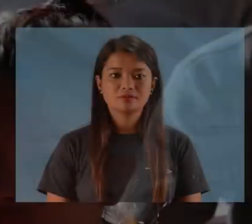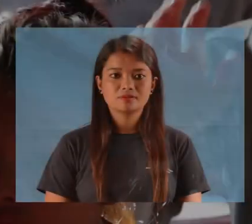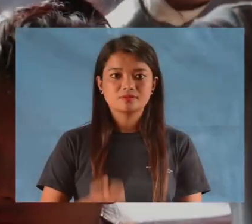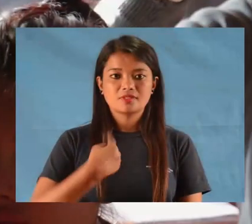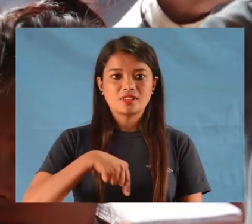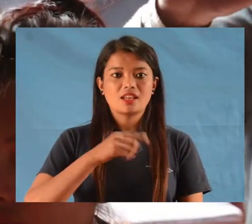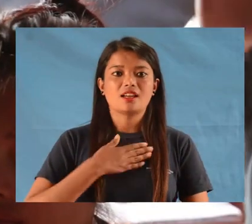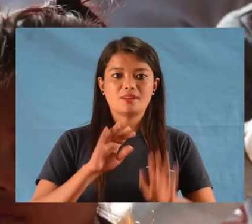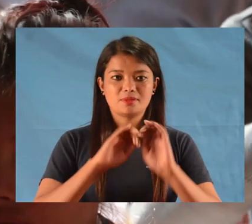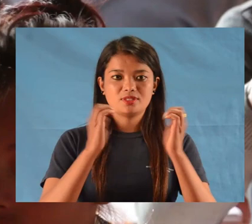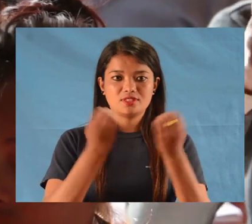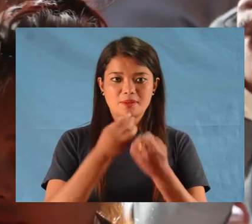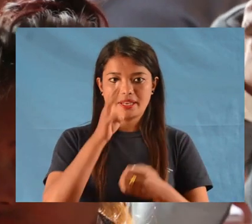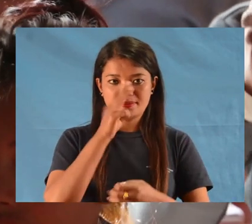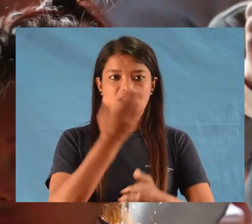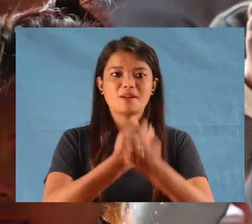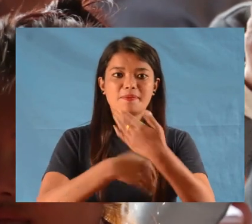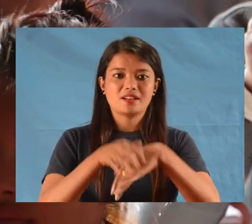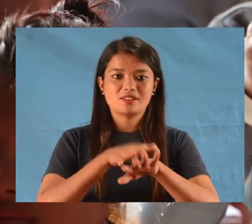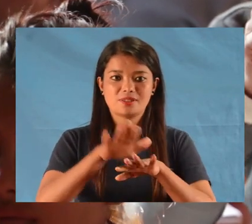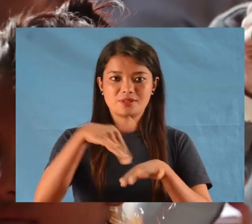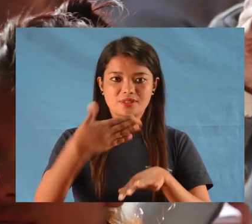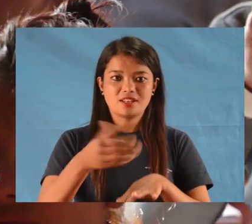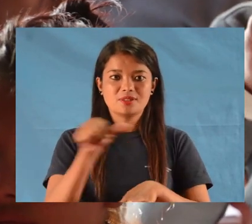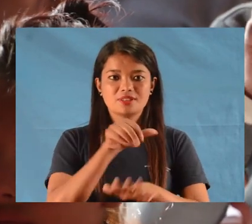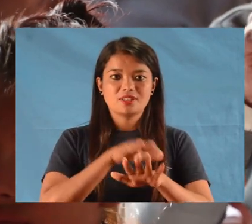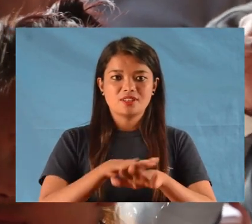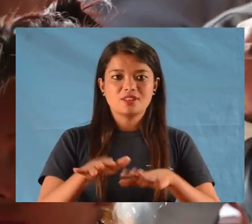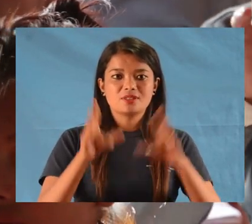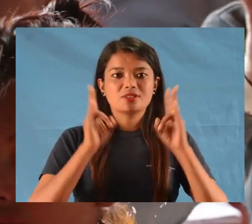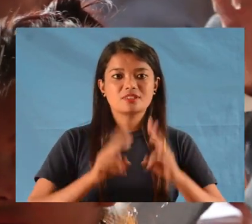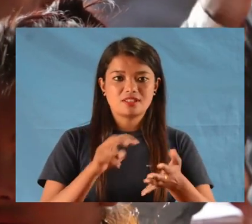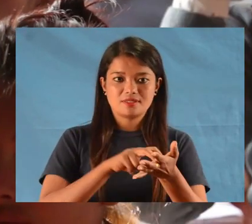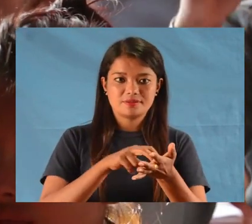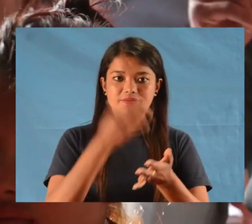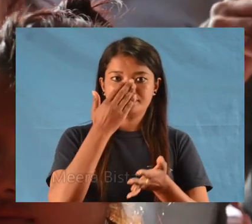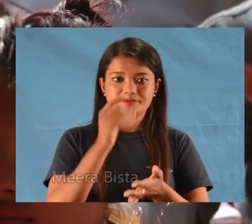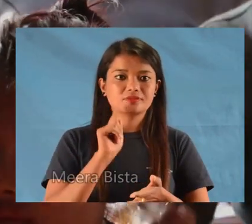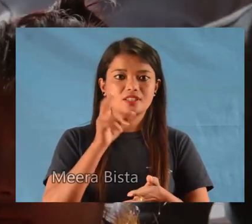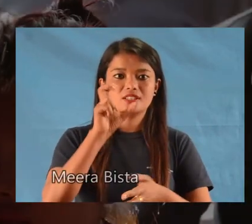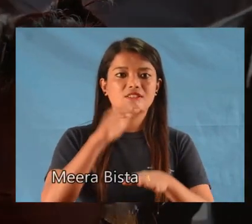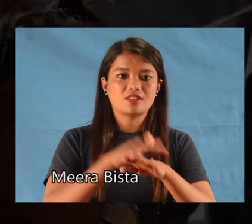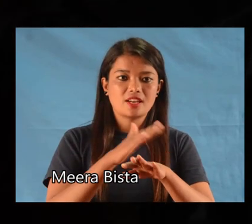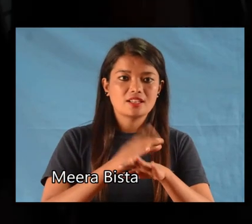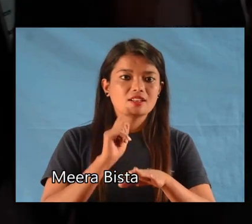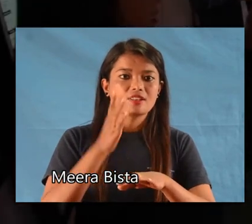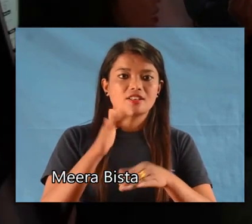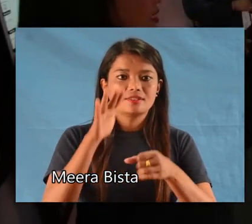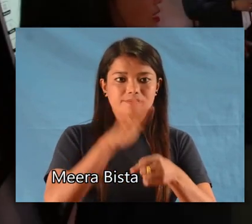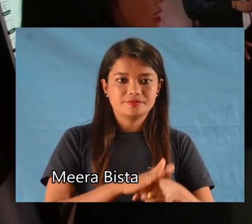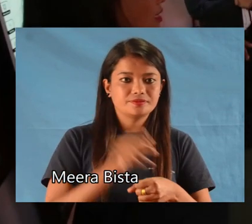हाम्रो समाज मा अपांग हरुलाई उनिहरुको सारिरिक असक्त ताका कारण कहीले दया तकहीले